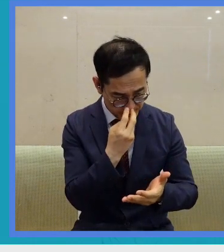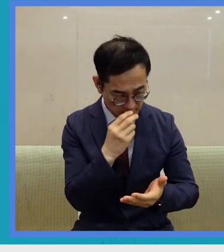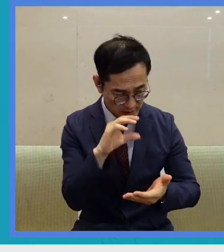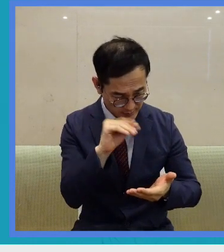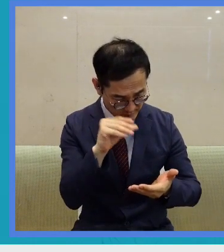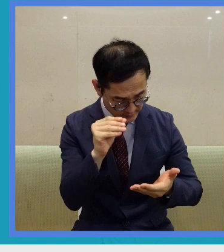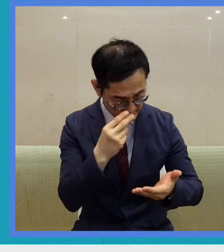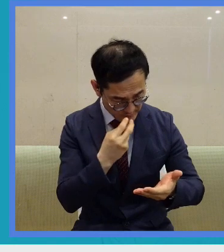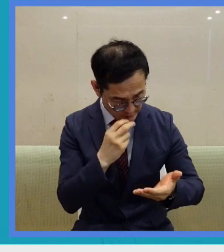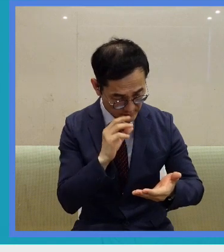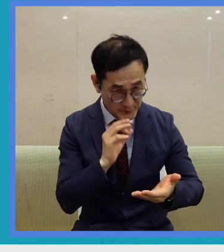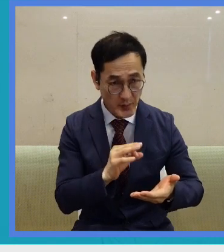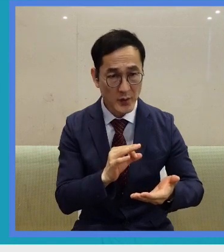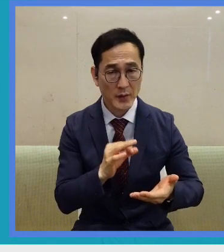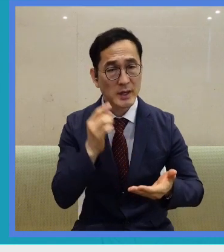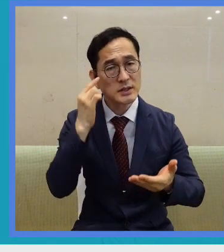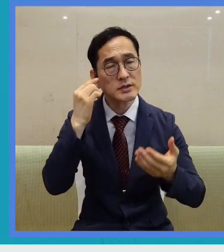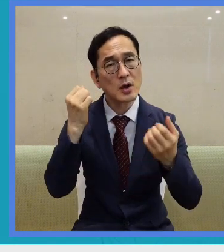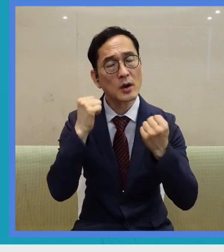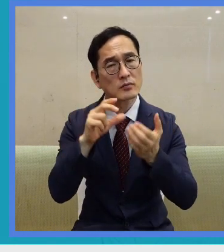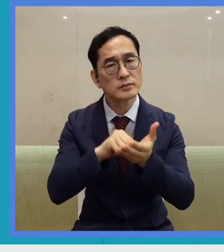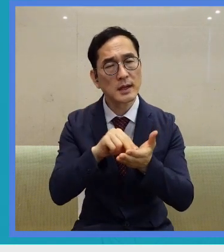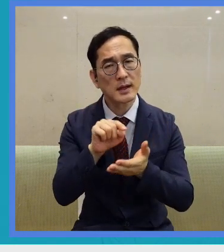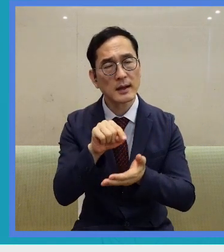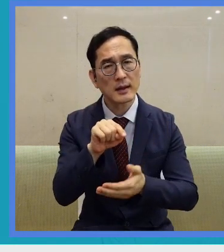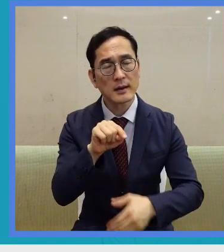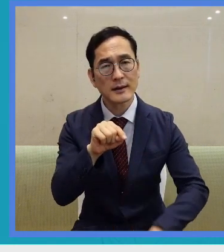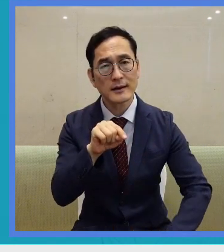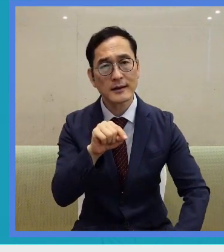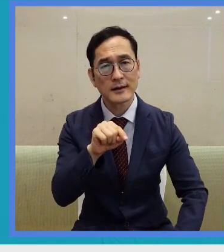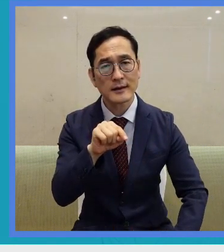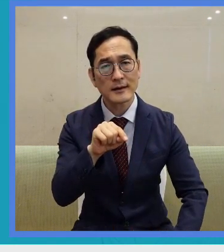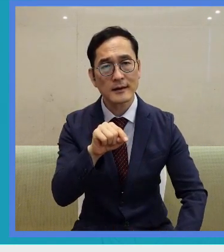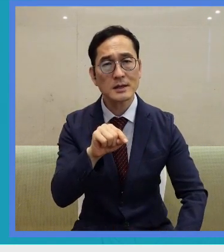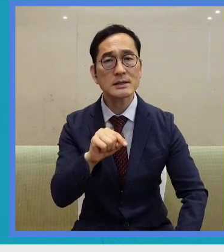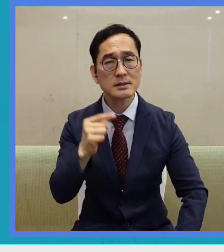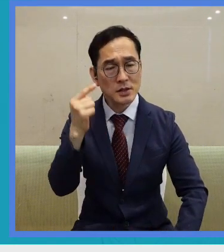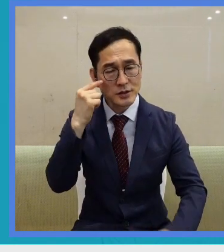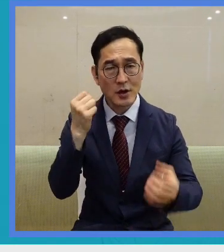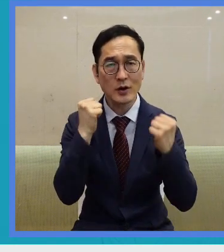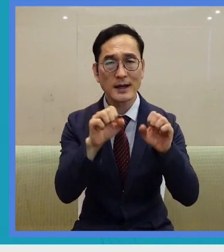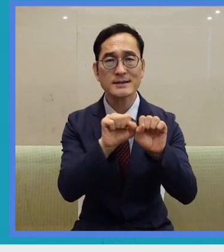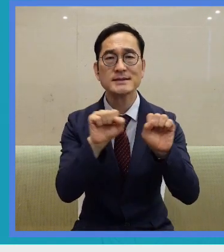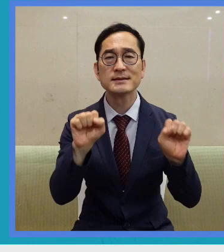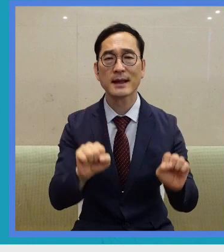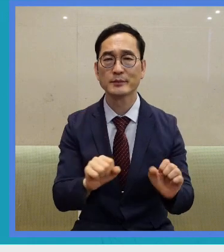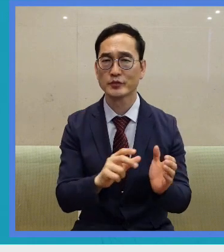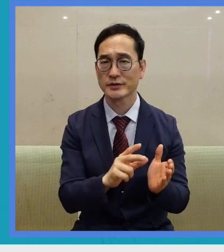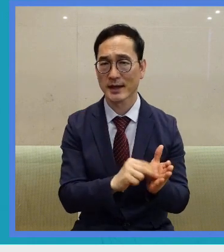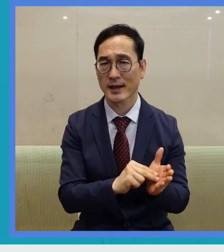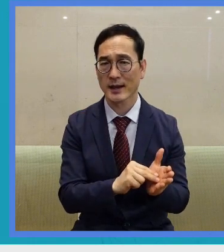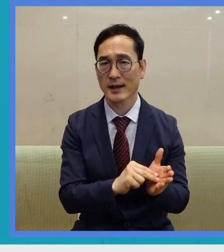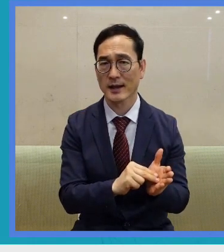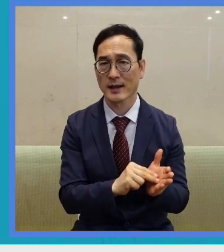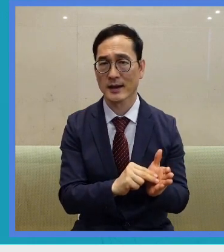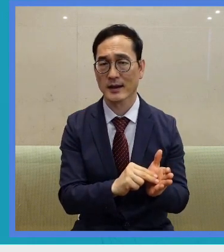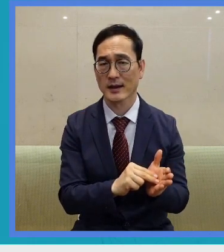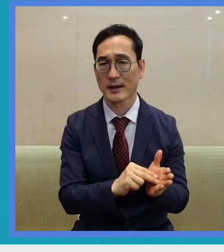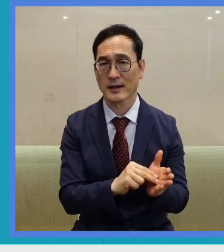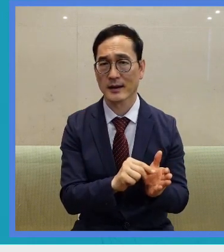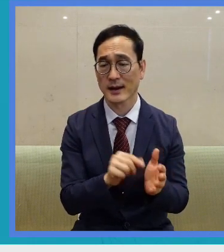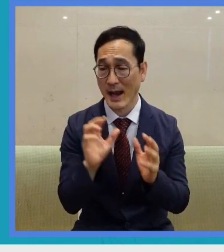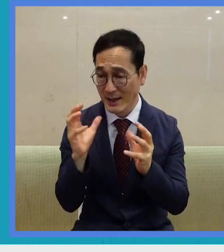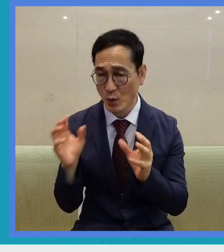특히 정신건강에 대한 문헌을 찾아봤을 때 이런 정신건강 관련 시스테믹 리뷰 같은 경우가 아동에 대해서는 많이 포함하고